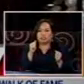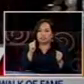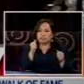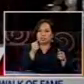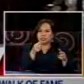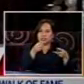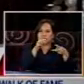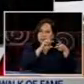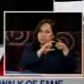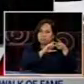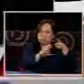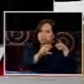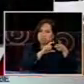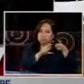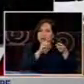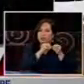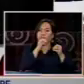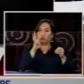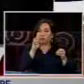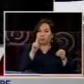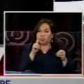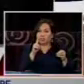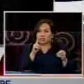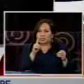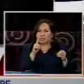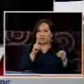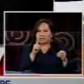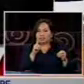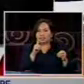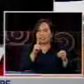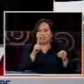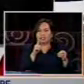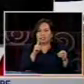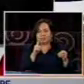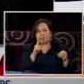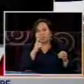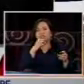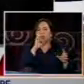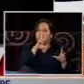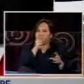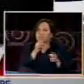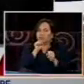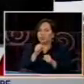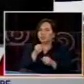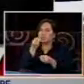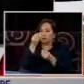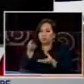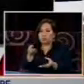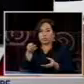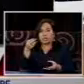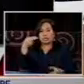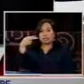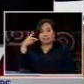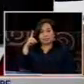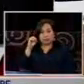necessarily. Dahil nga po, one of the instances na pwede po kami mag-issue ng HD or WLO is kapag ang